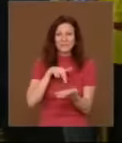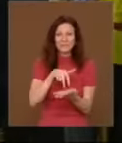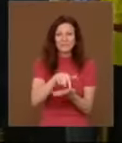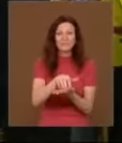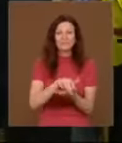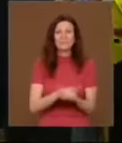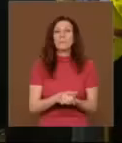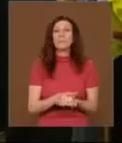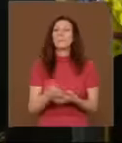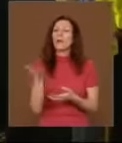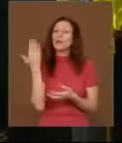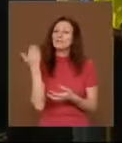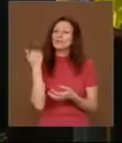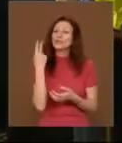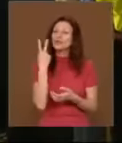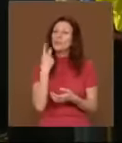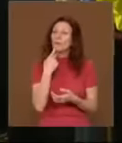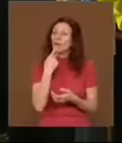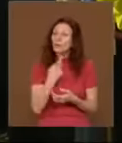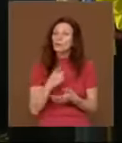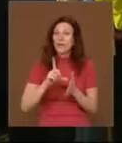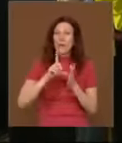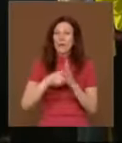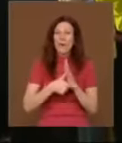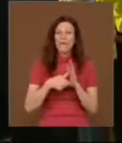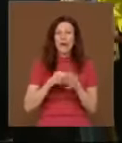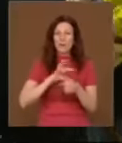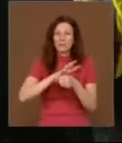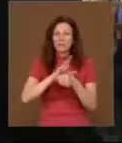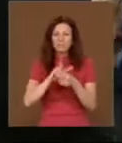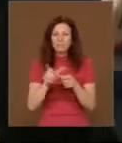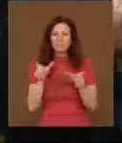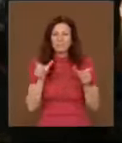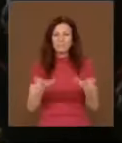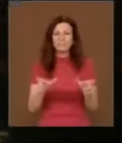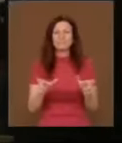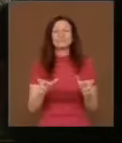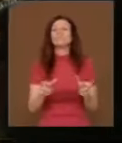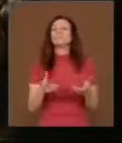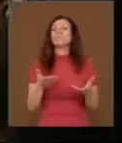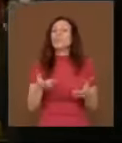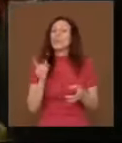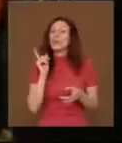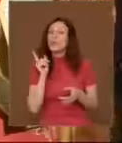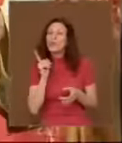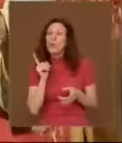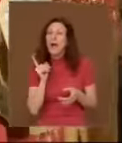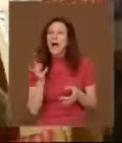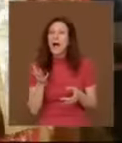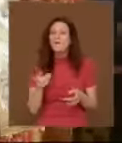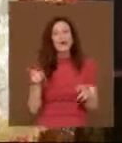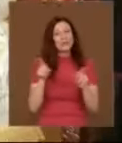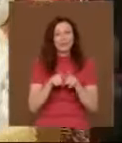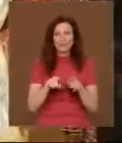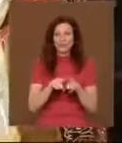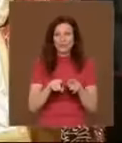тези две години по време на пандемията, когато имаше ограничителни мерки, тогава